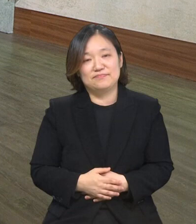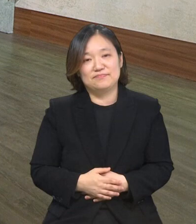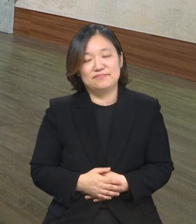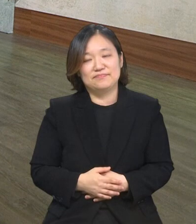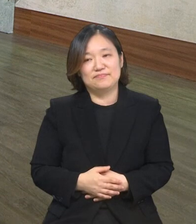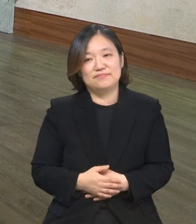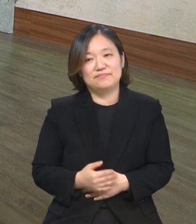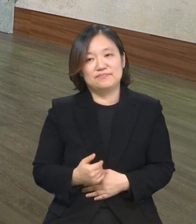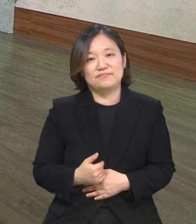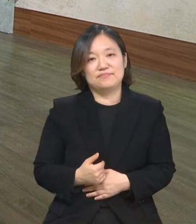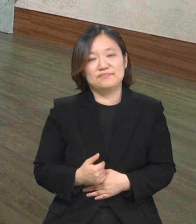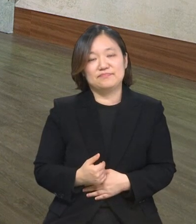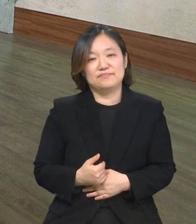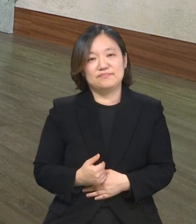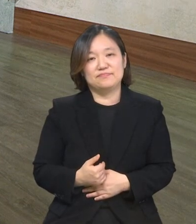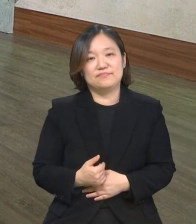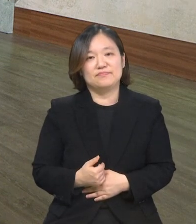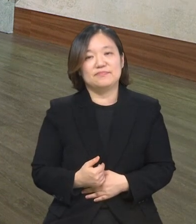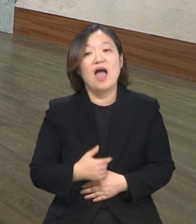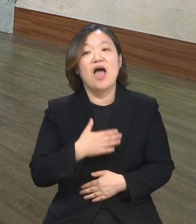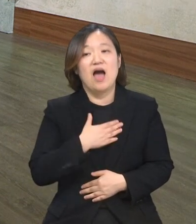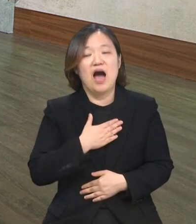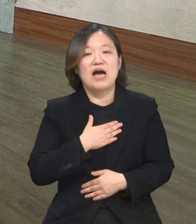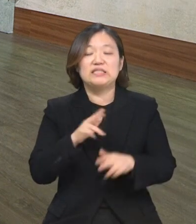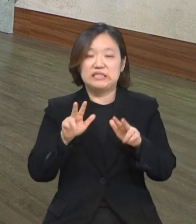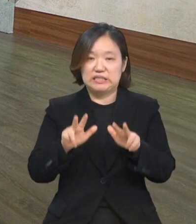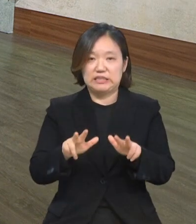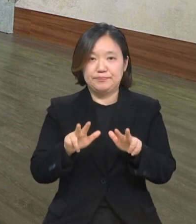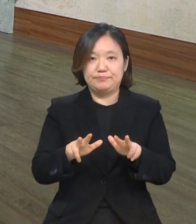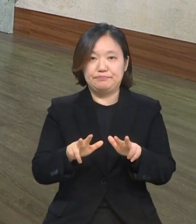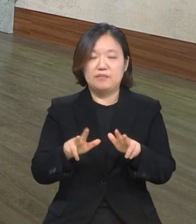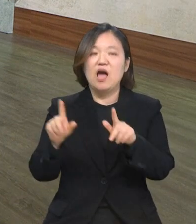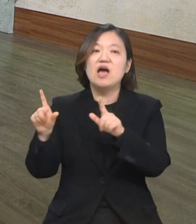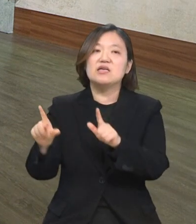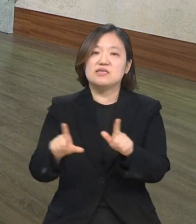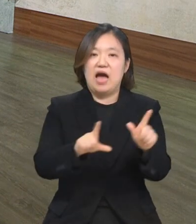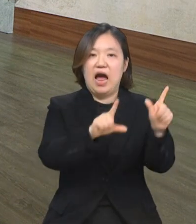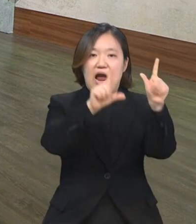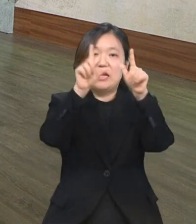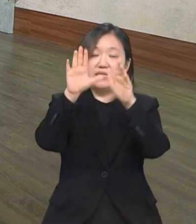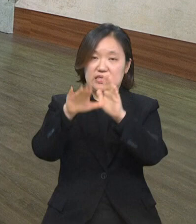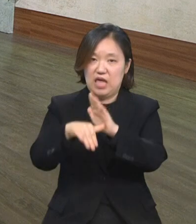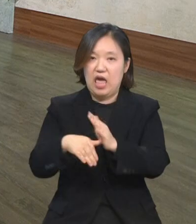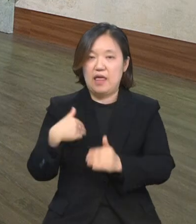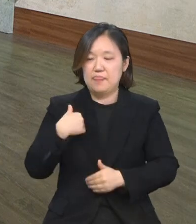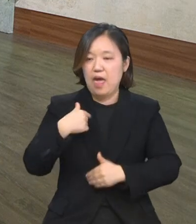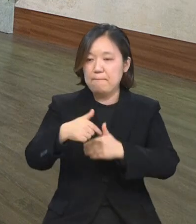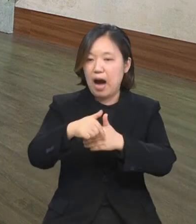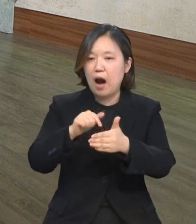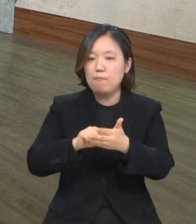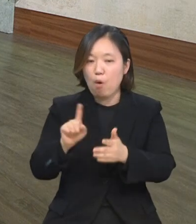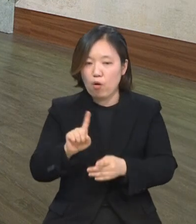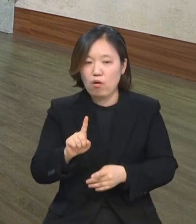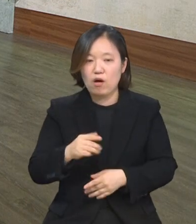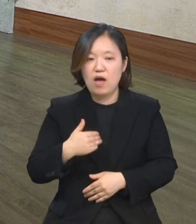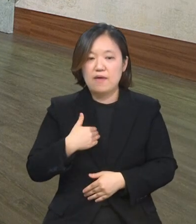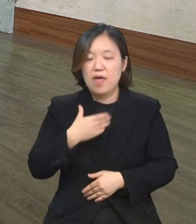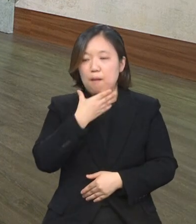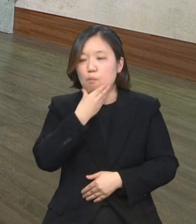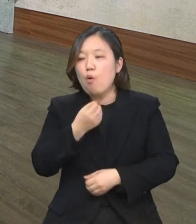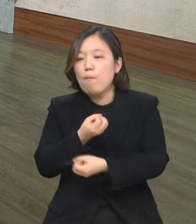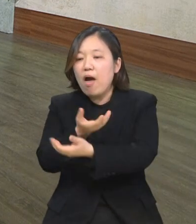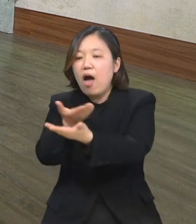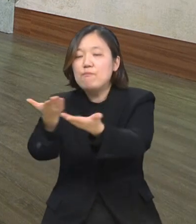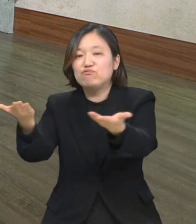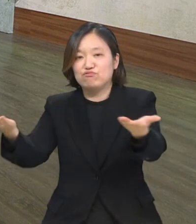내가 지금 살아가면서 내가 어떤 마음으로 덕을 베풀고 살아가느냐